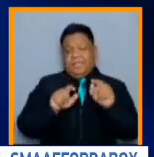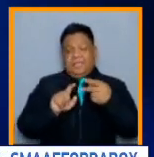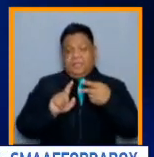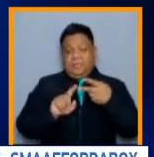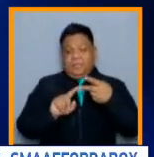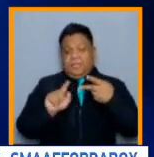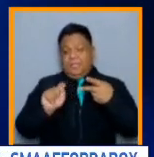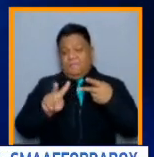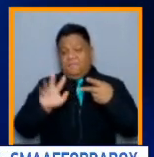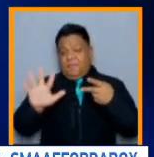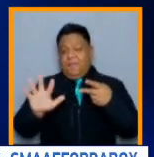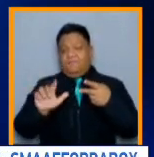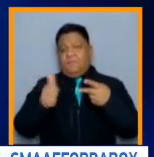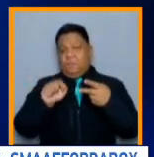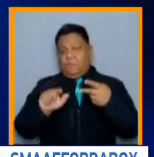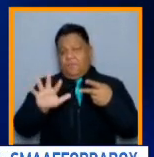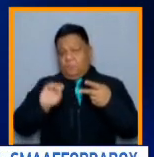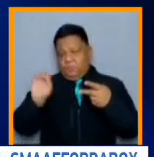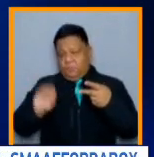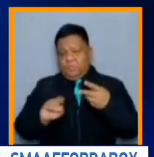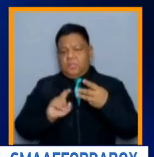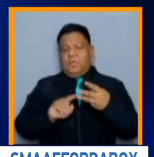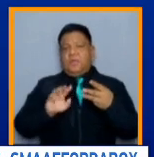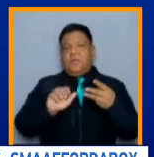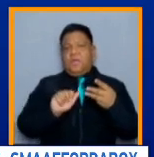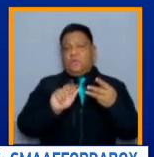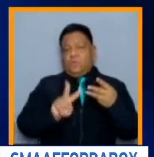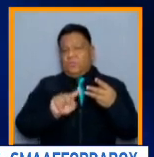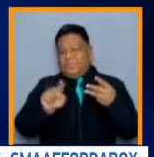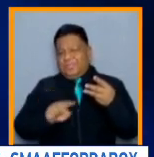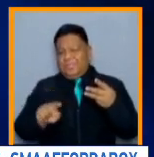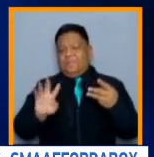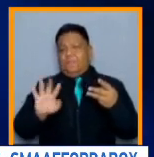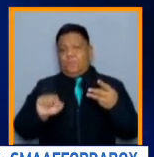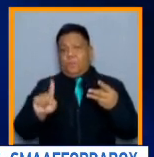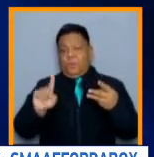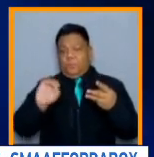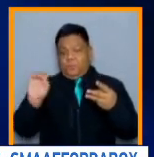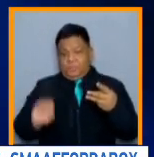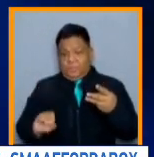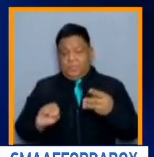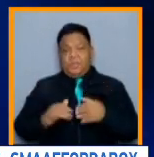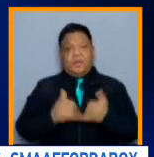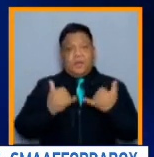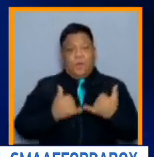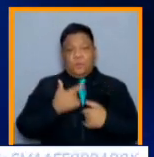ang A2Z. Ang main channel ng Kapuso Network ng GMA nananatili sa top spot na may